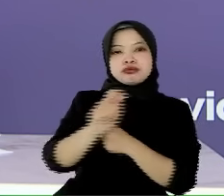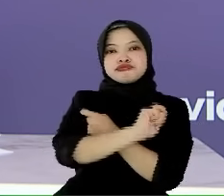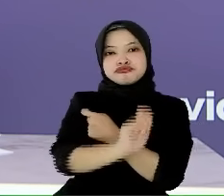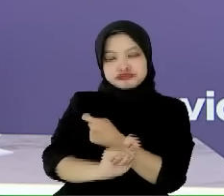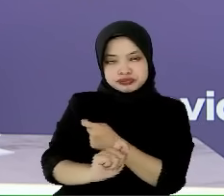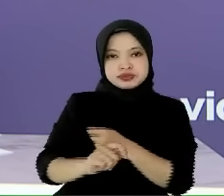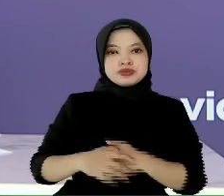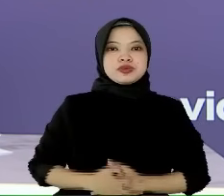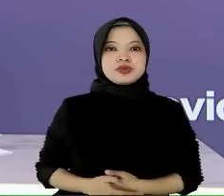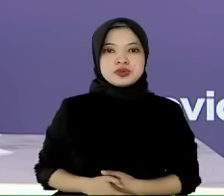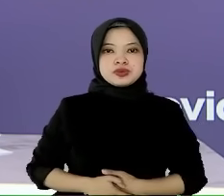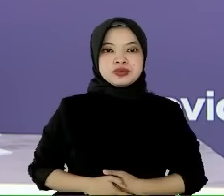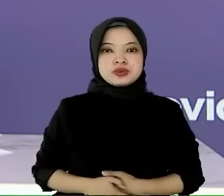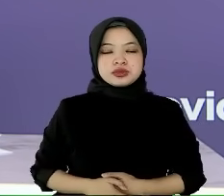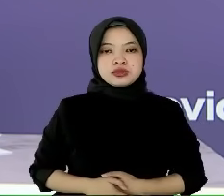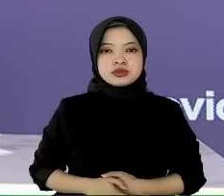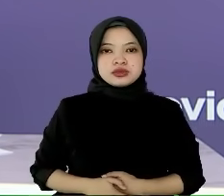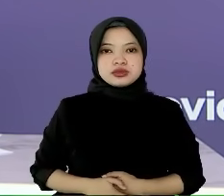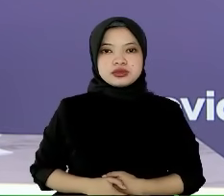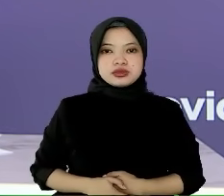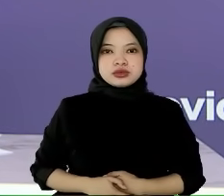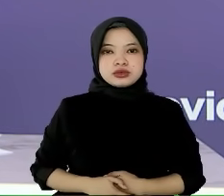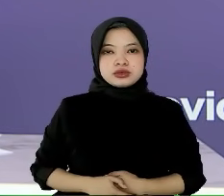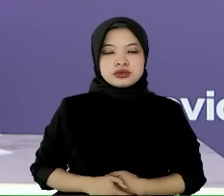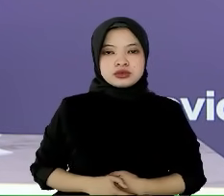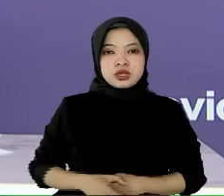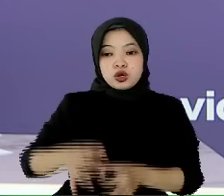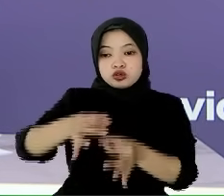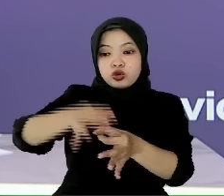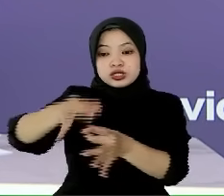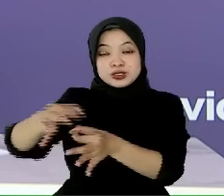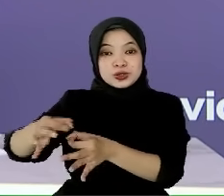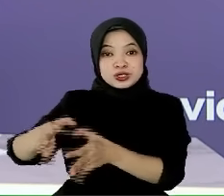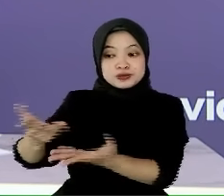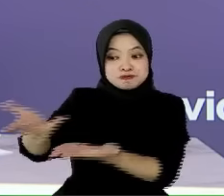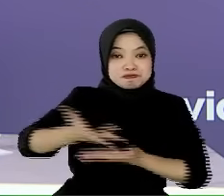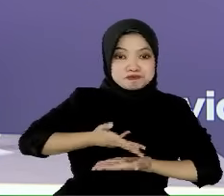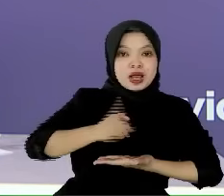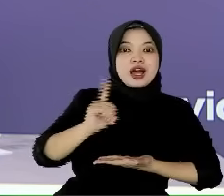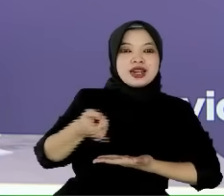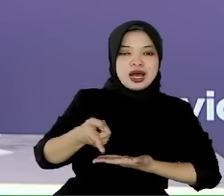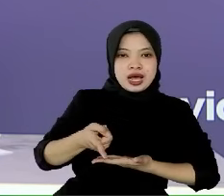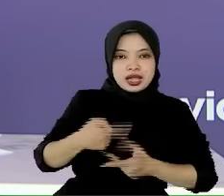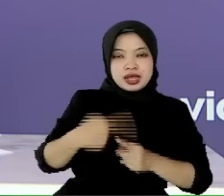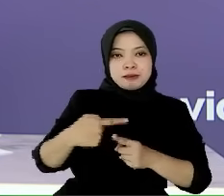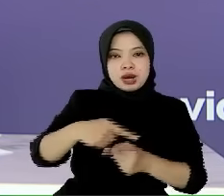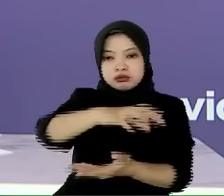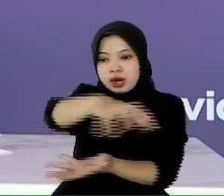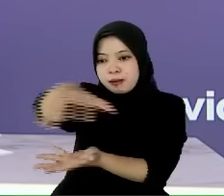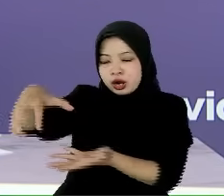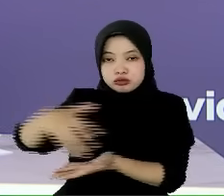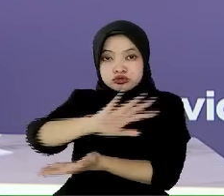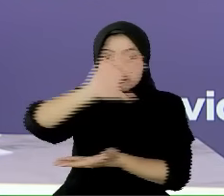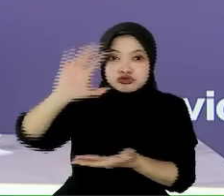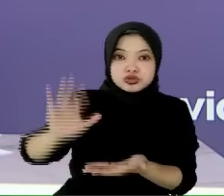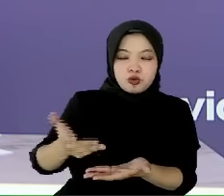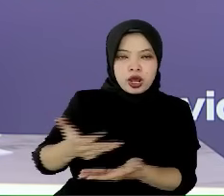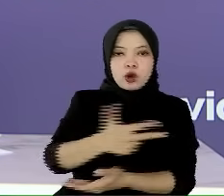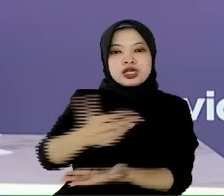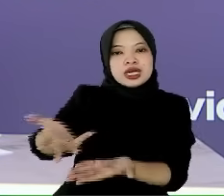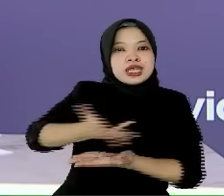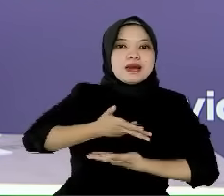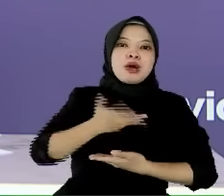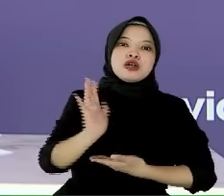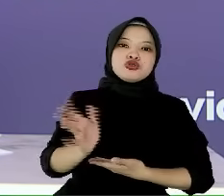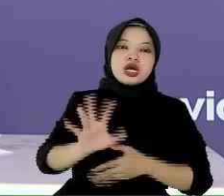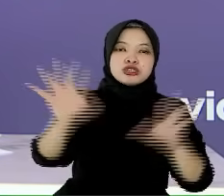COVAX Facility. Dengan tambahan dosis ini, total vaksin dan bahan baku telah diterima di